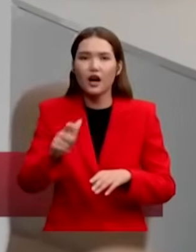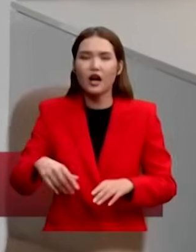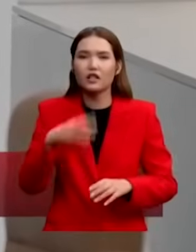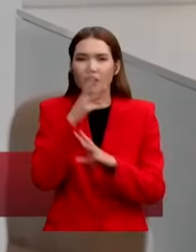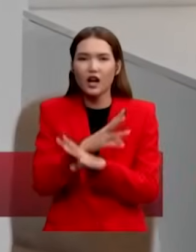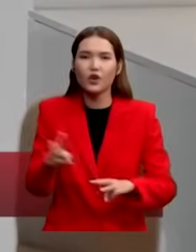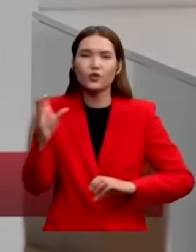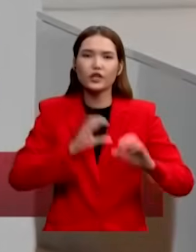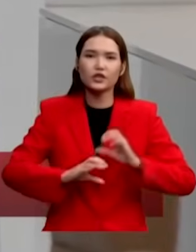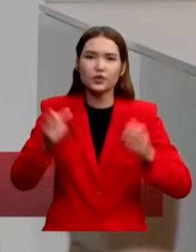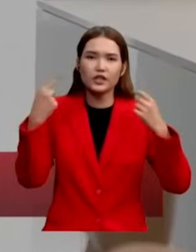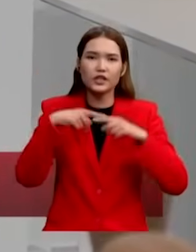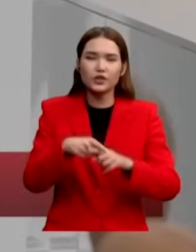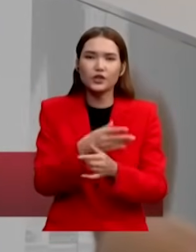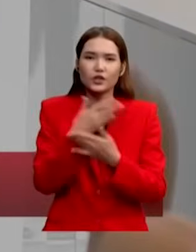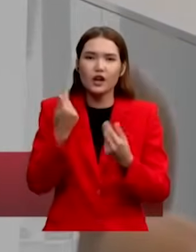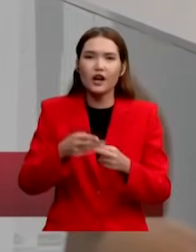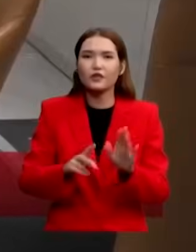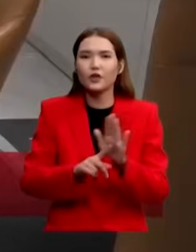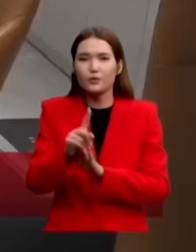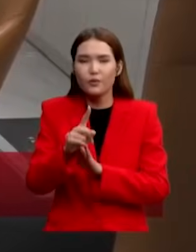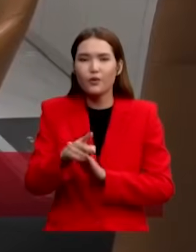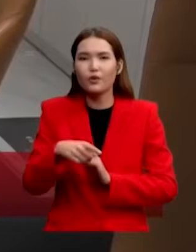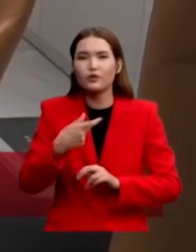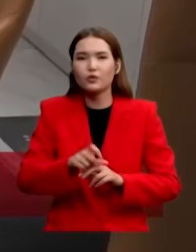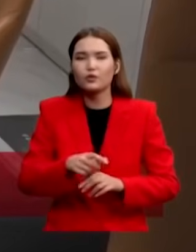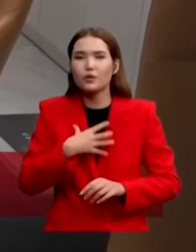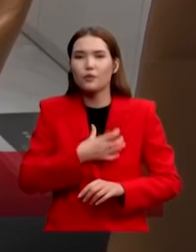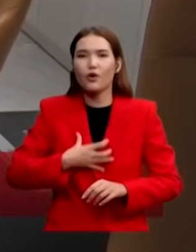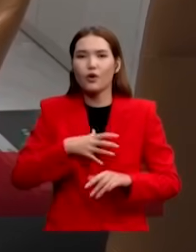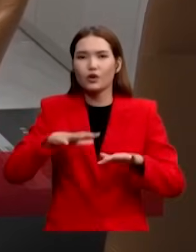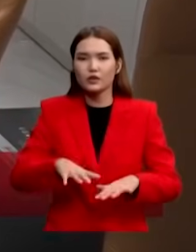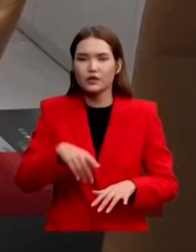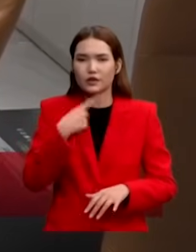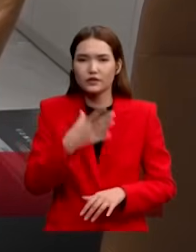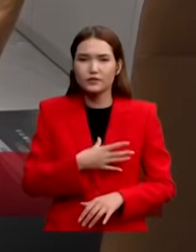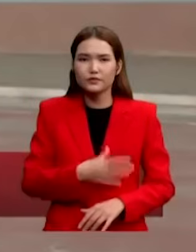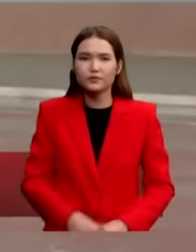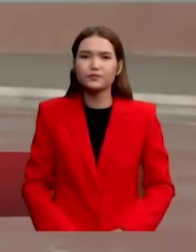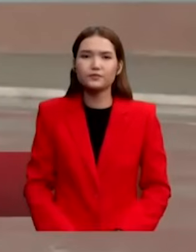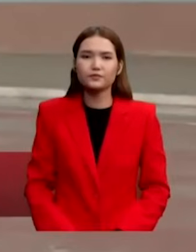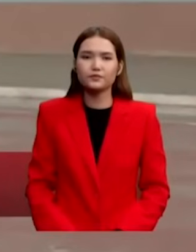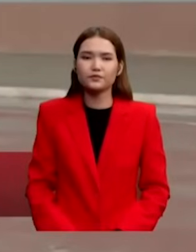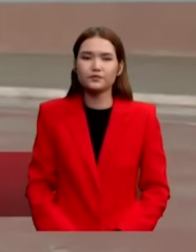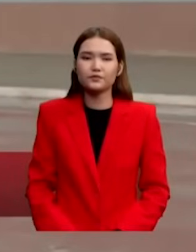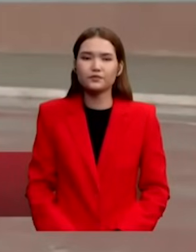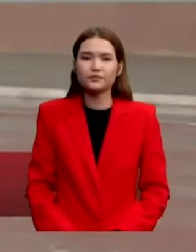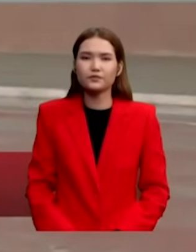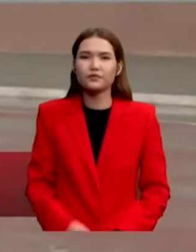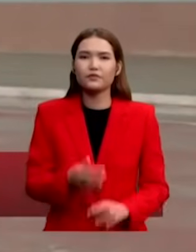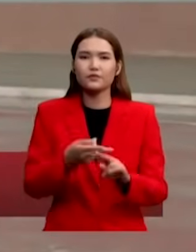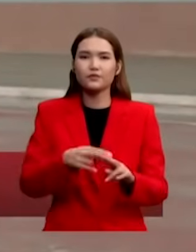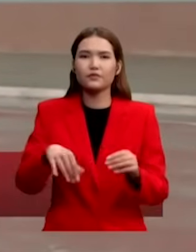жоқ. Сондықтан мұндай бастаманың айтылғаны өте орынды дейді сарапшылар. Бірақ бәрібір дамыған, мәселе